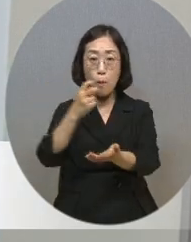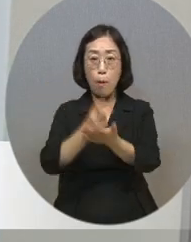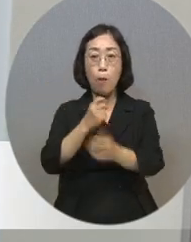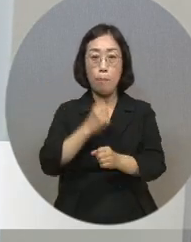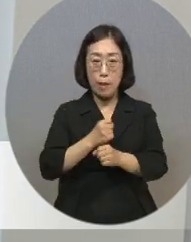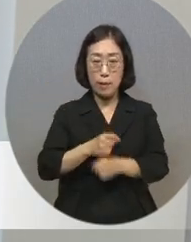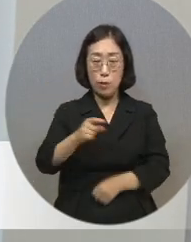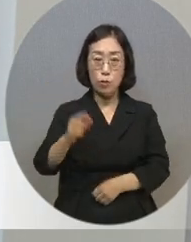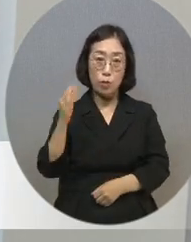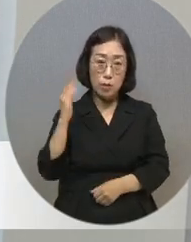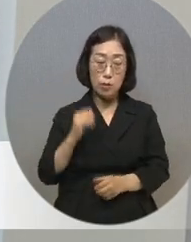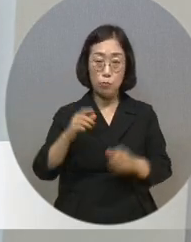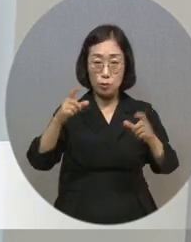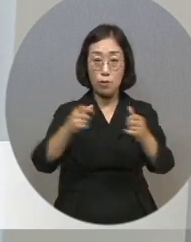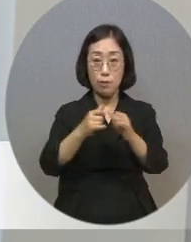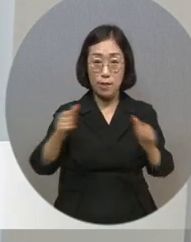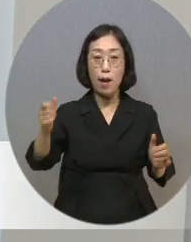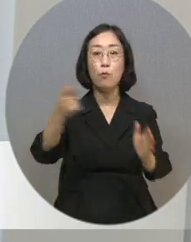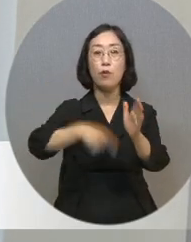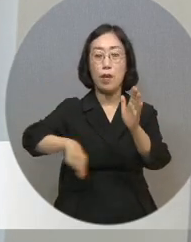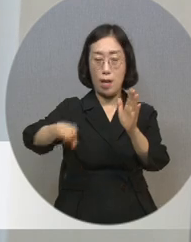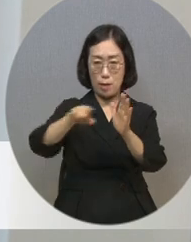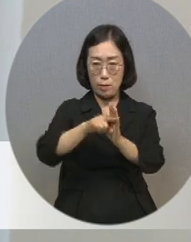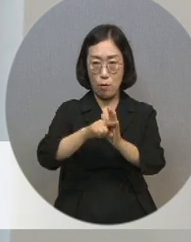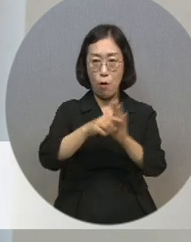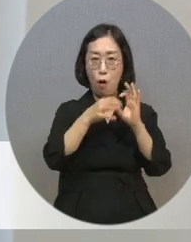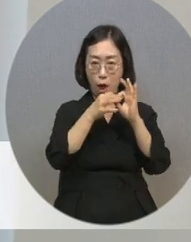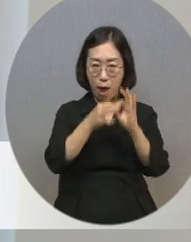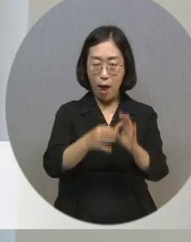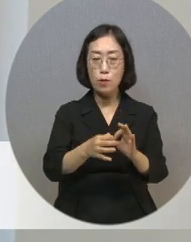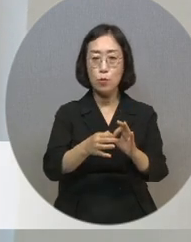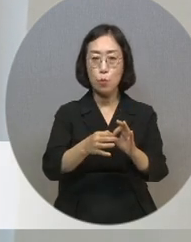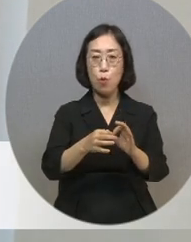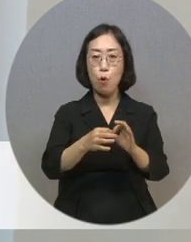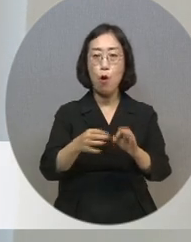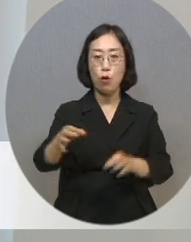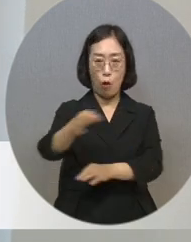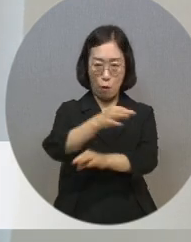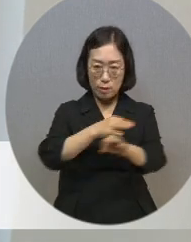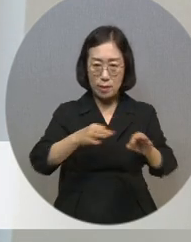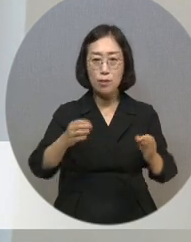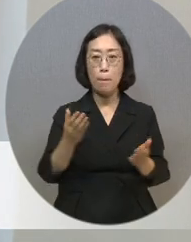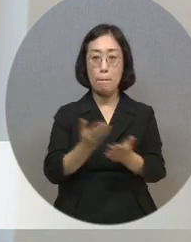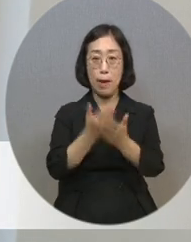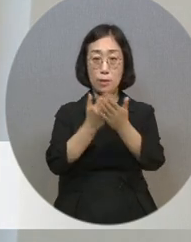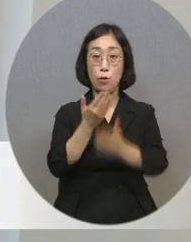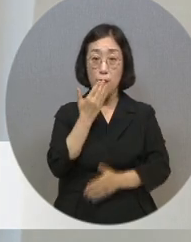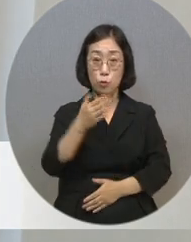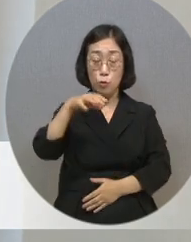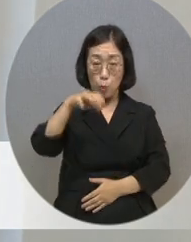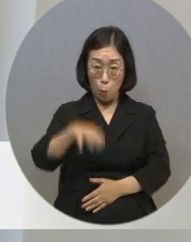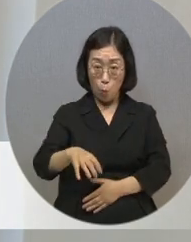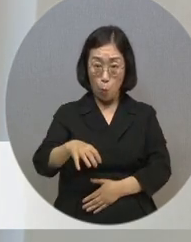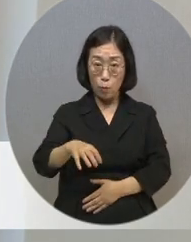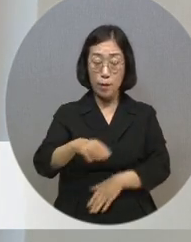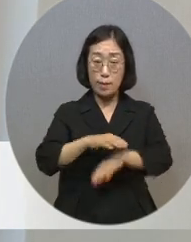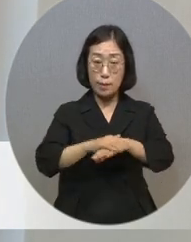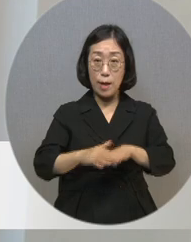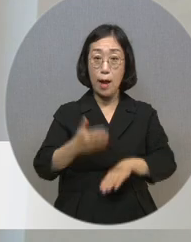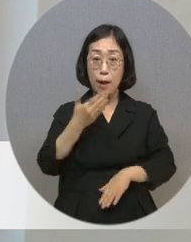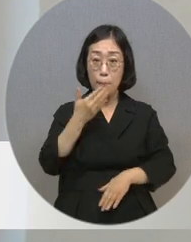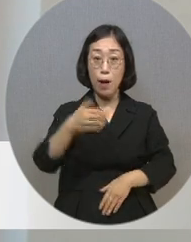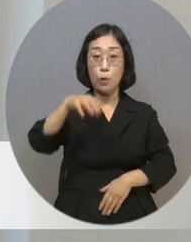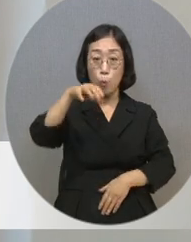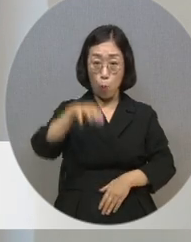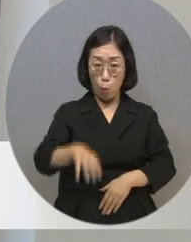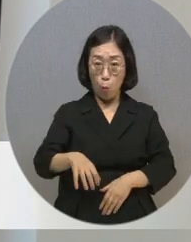의정부 시민들을 위해서 무한한 경제적 발전의 가능성이 실천되는 그런